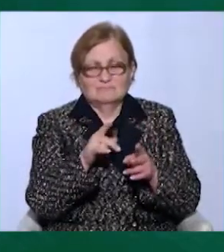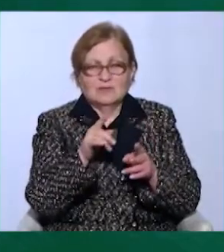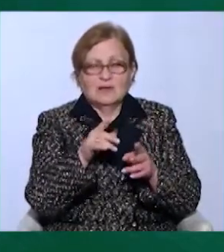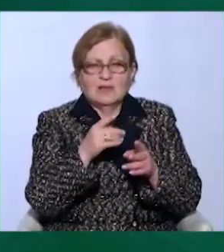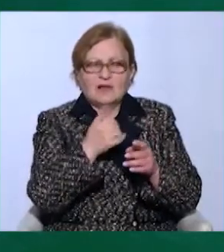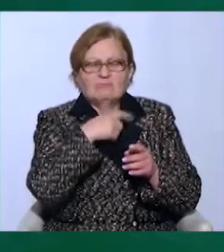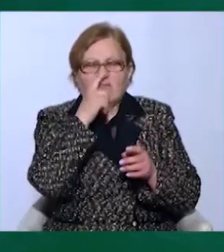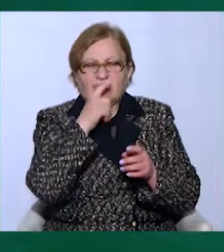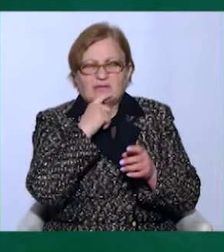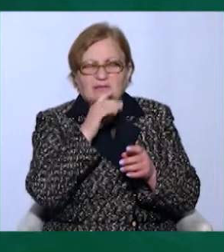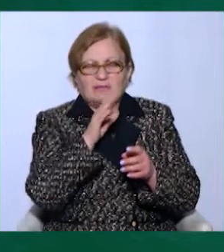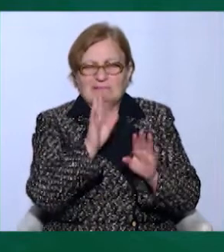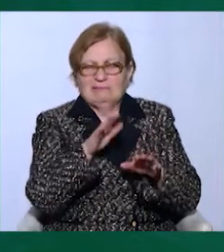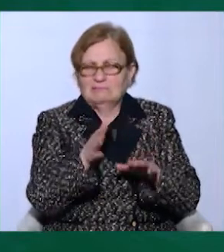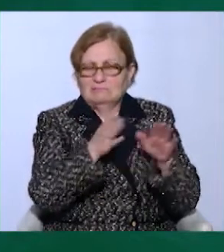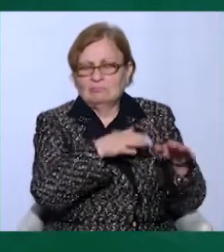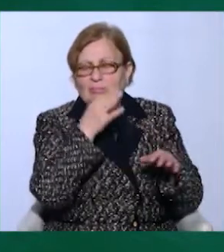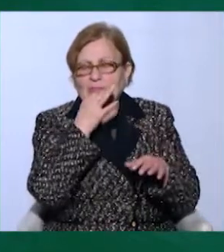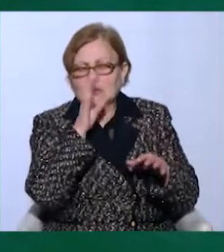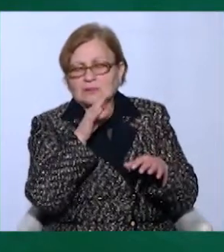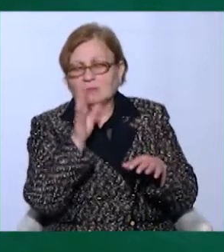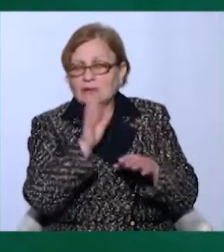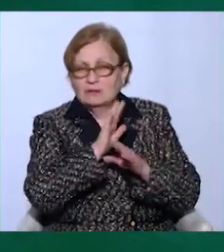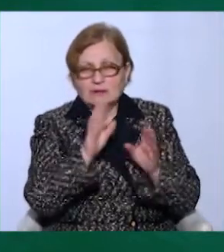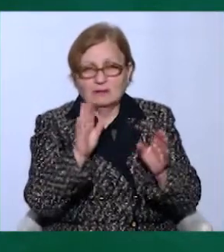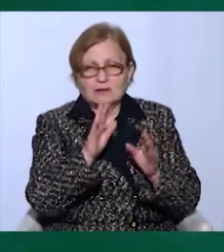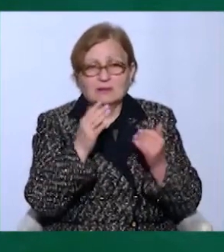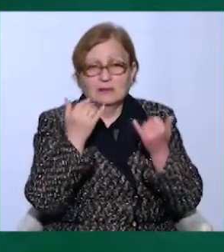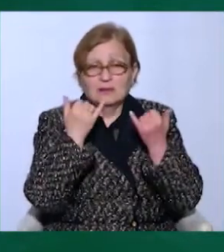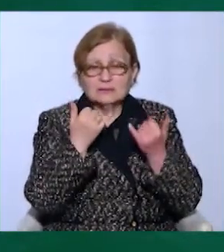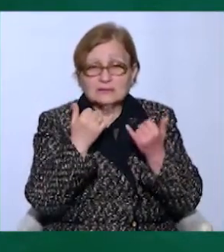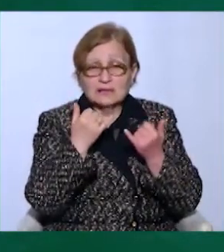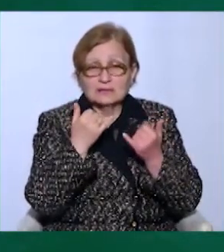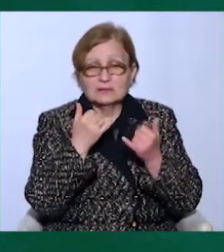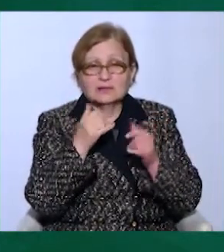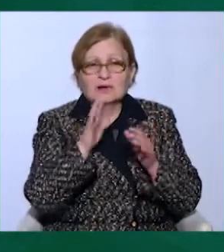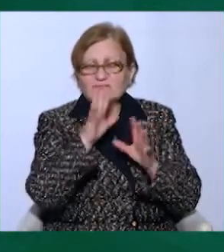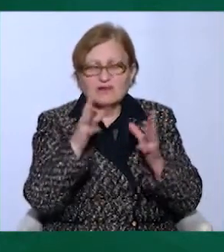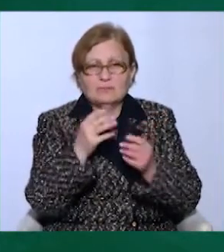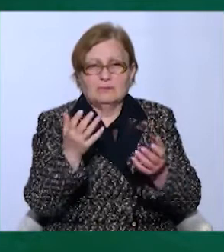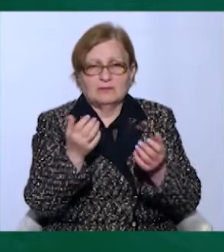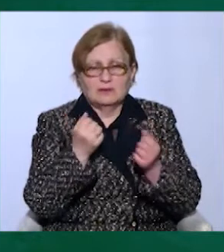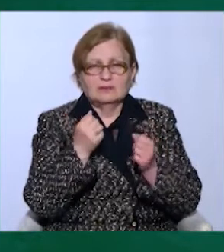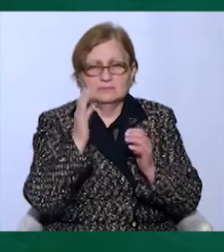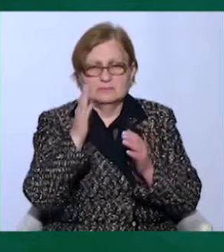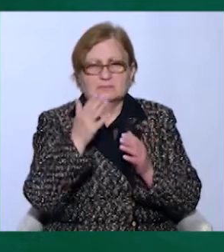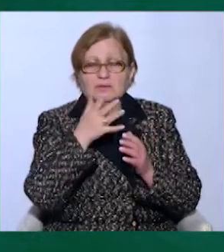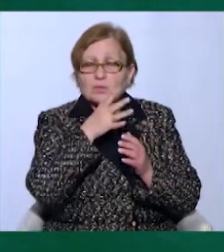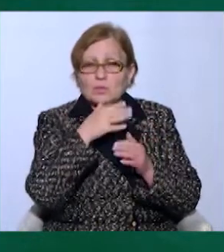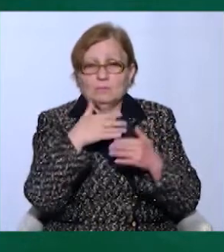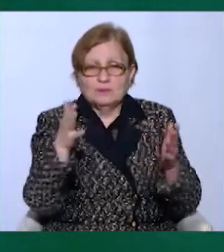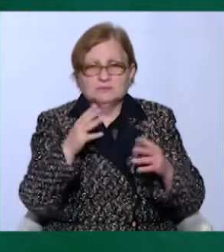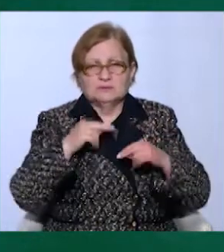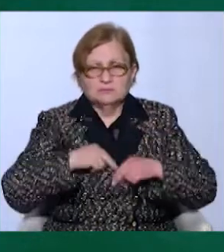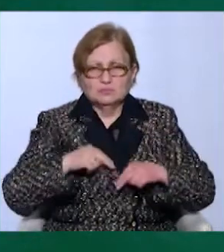kadadept, dremandol sakmiz, anu tu ragatsa, kuşin gamu diyo da karga da dres nara, gamu givat, şelime meti dronda.